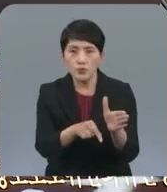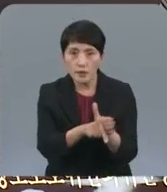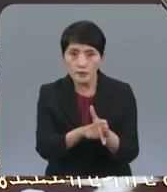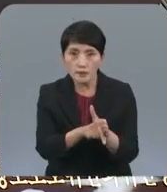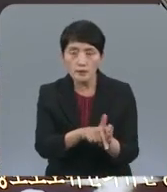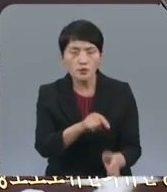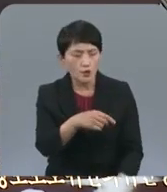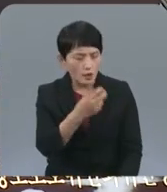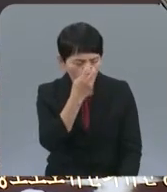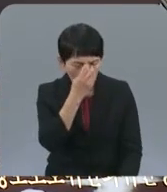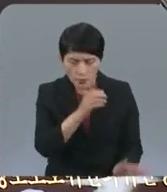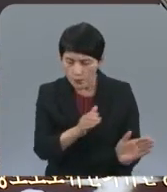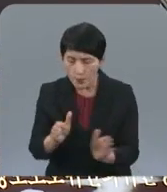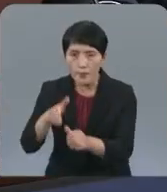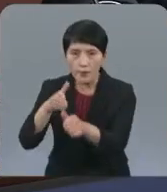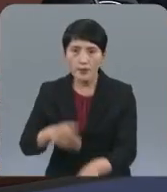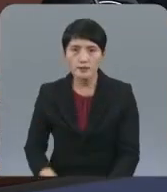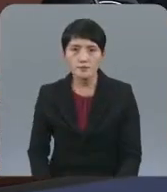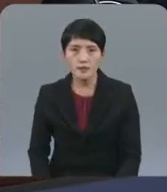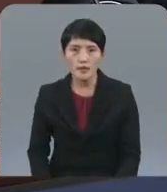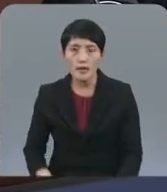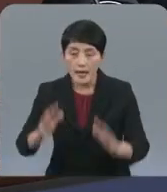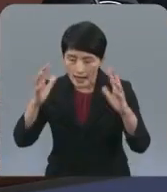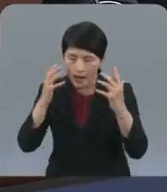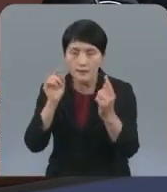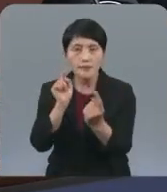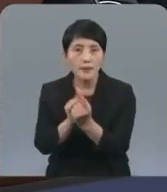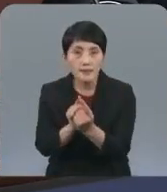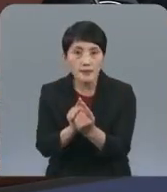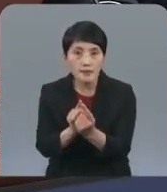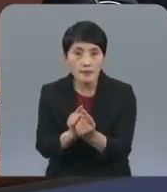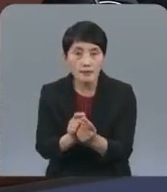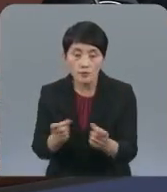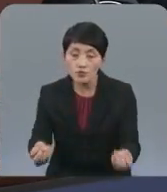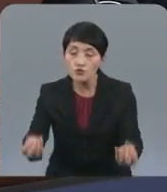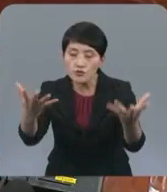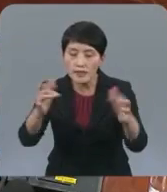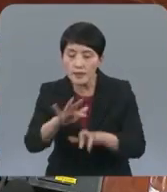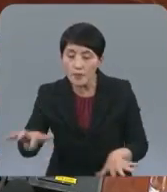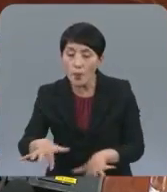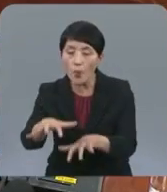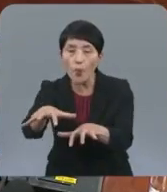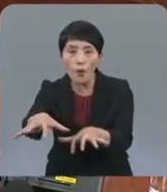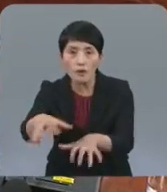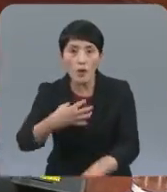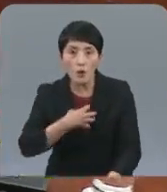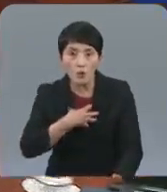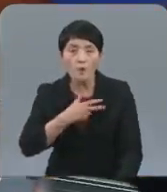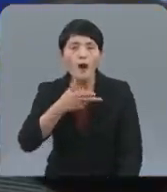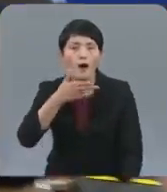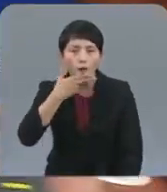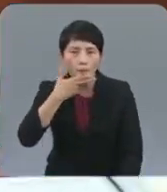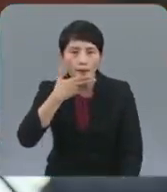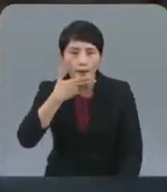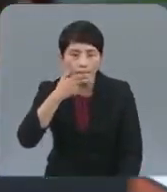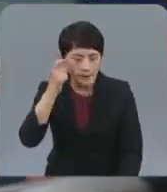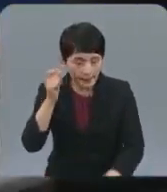всем южнокорейском по возможности покинуть Израиль через третьи